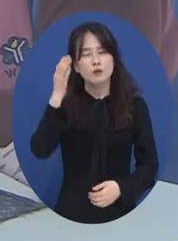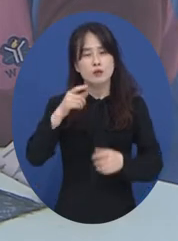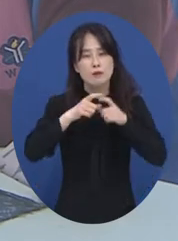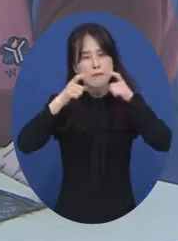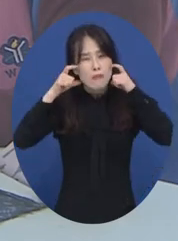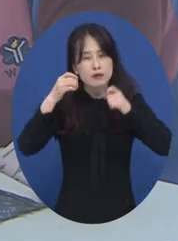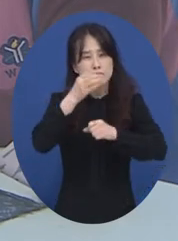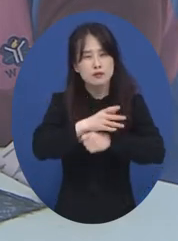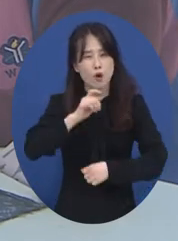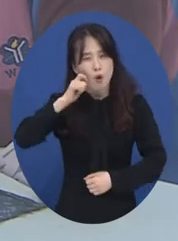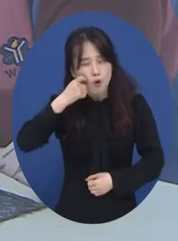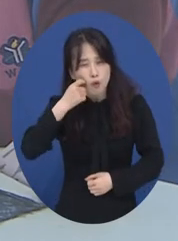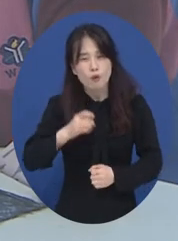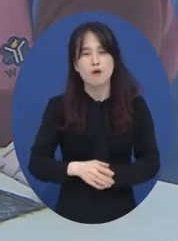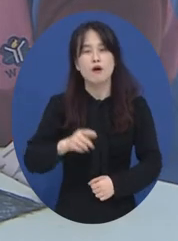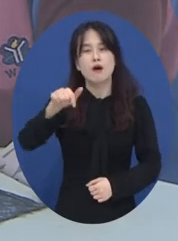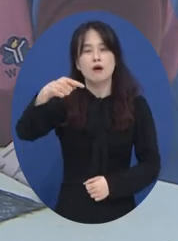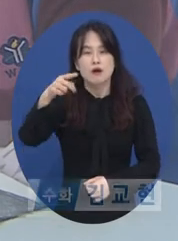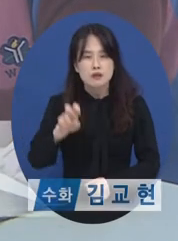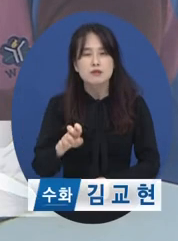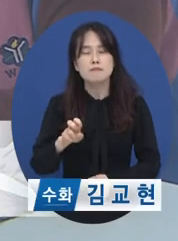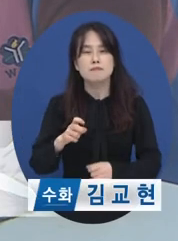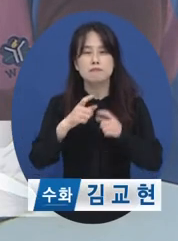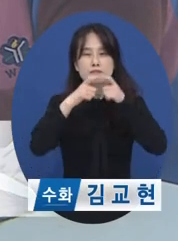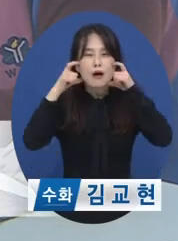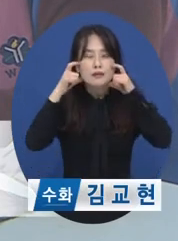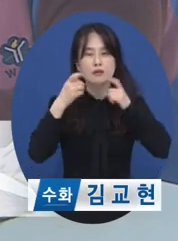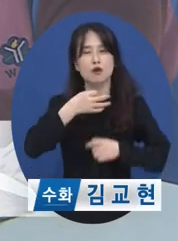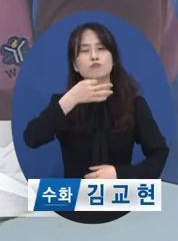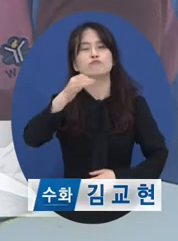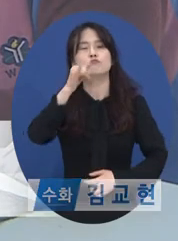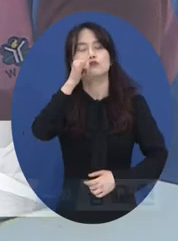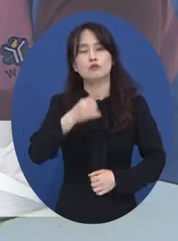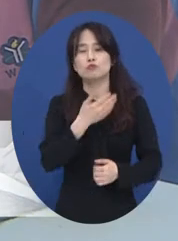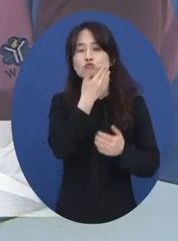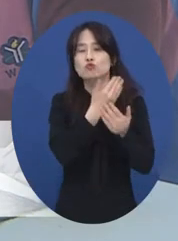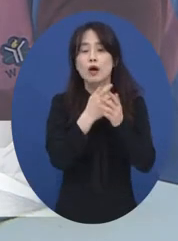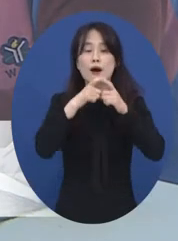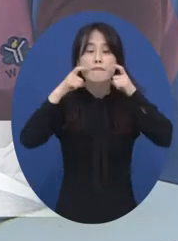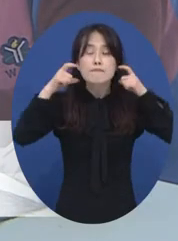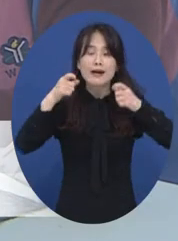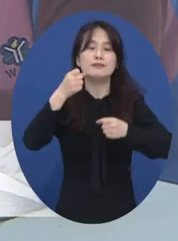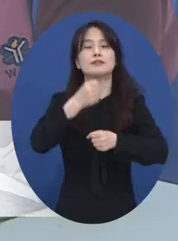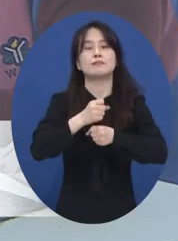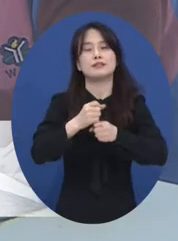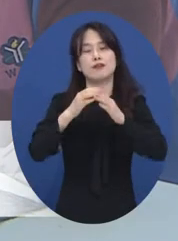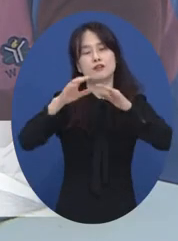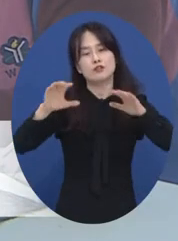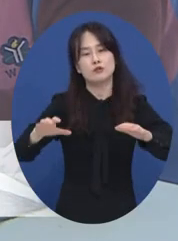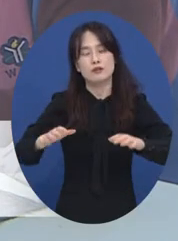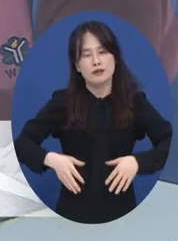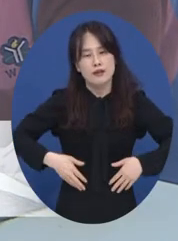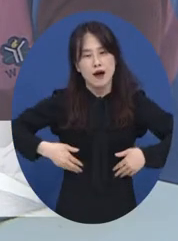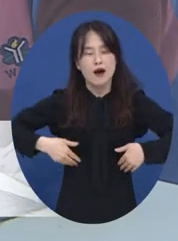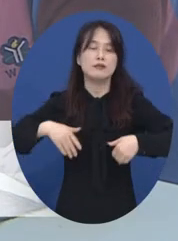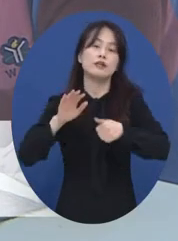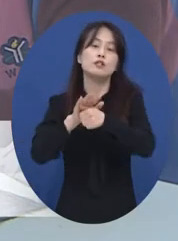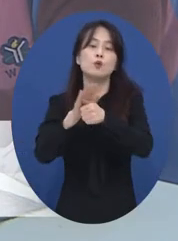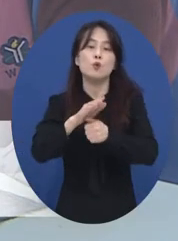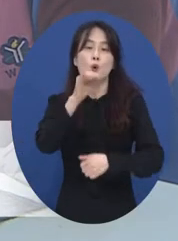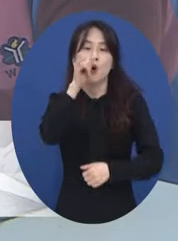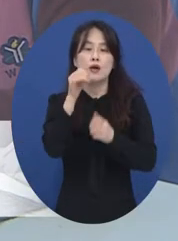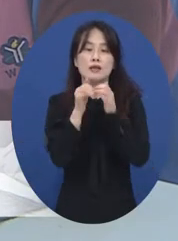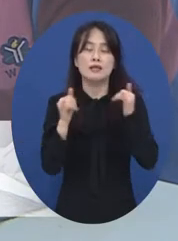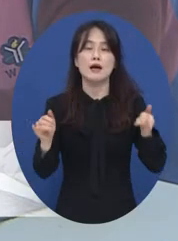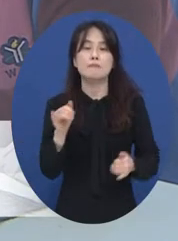요즘 마스크를 구하기가 안들어 소위 금 스크 라고도 하는데요 이런 귀한 마스크 를 제작해 이웃에게 따뜻한 온정의